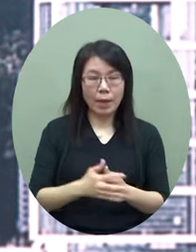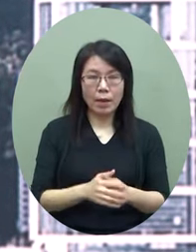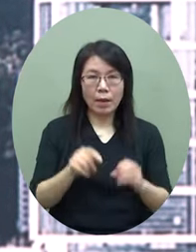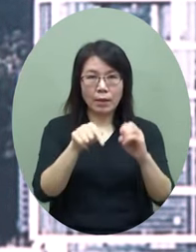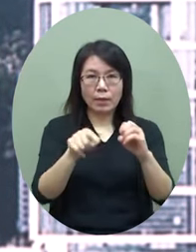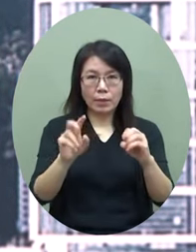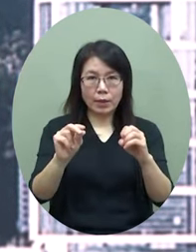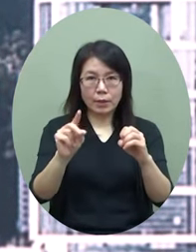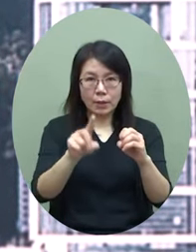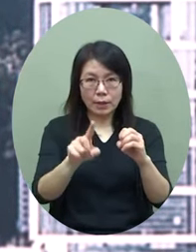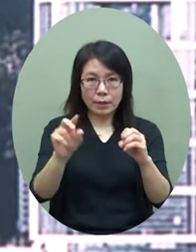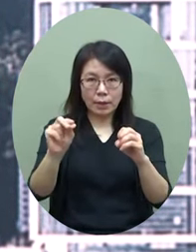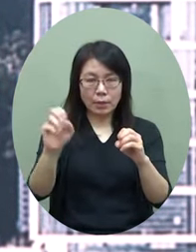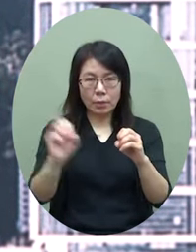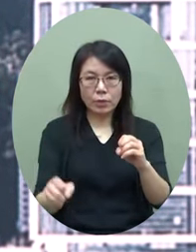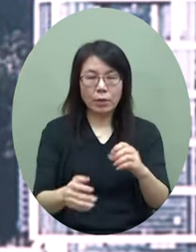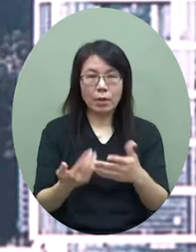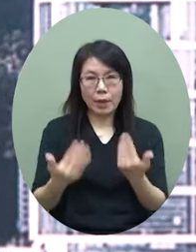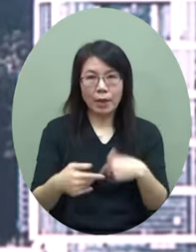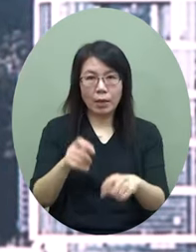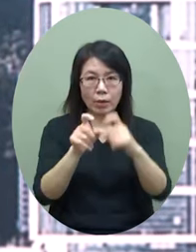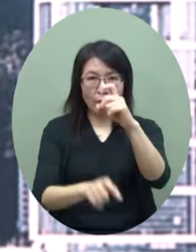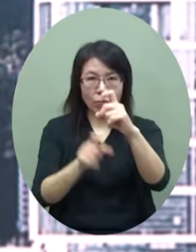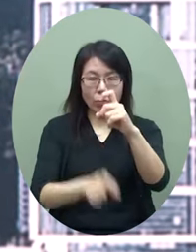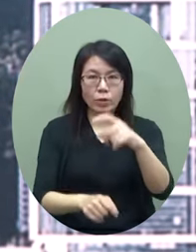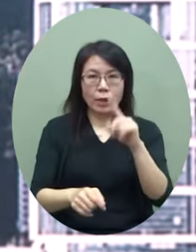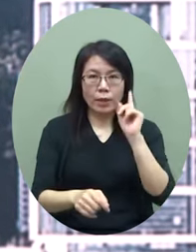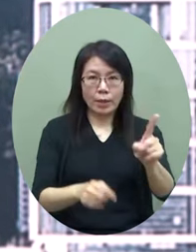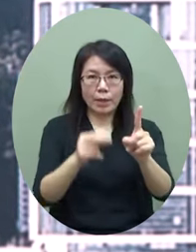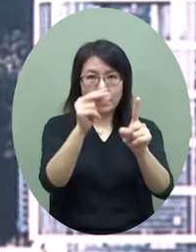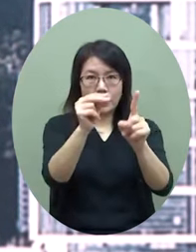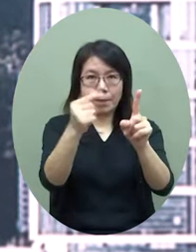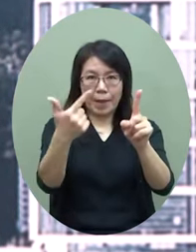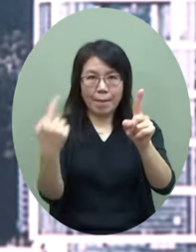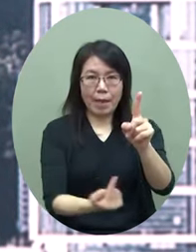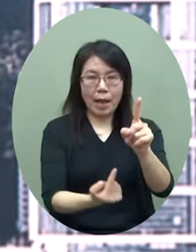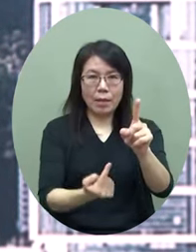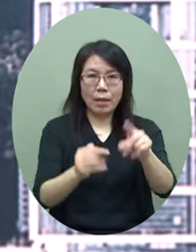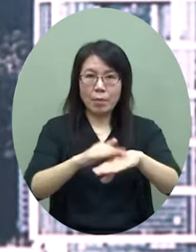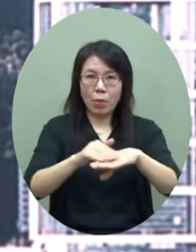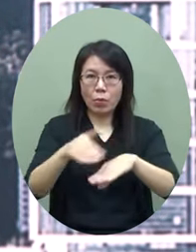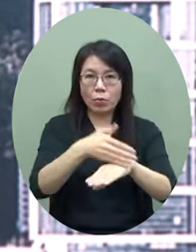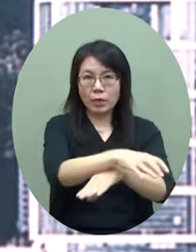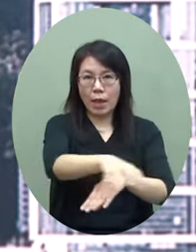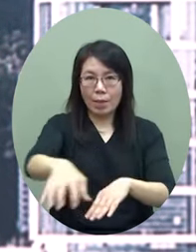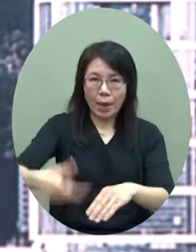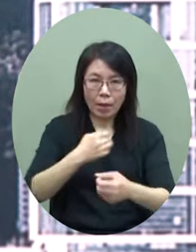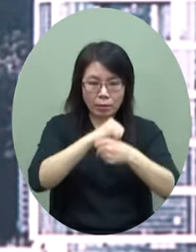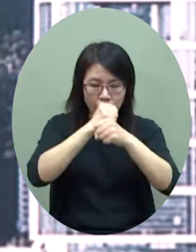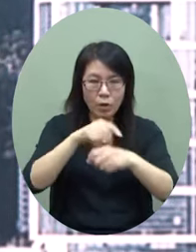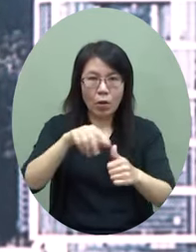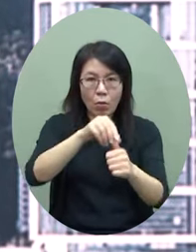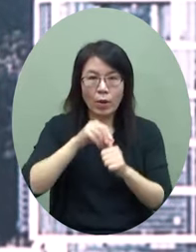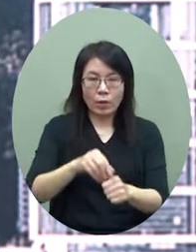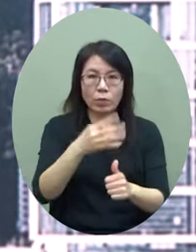17%相对于在9月去年做了178万的普及社区检测当时找到